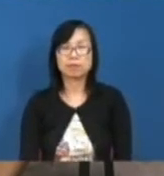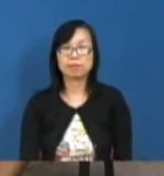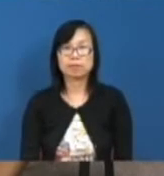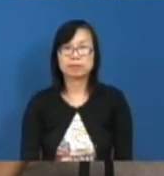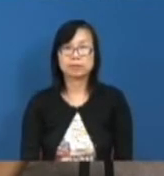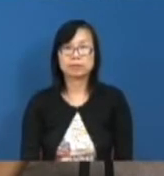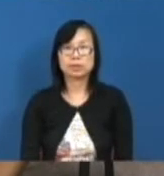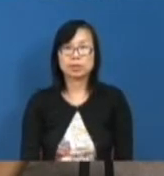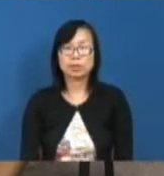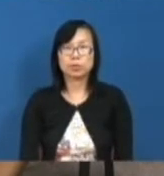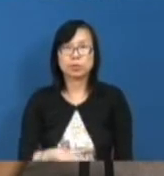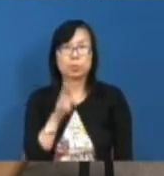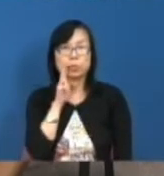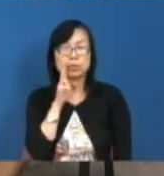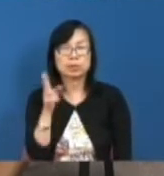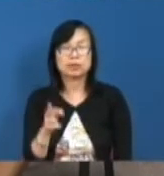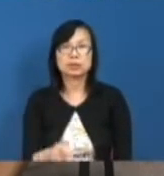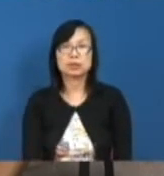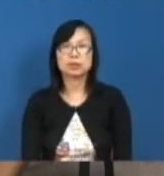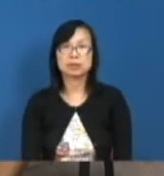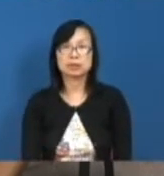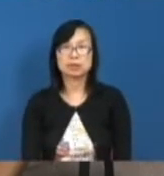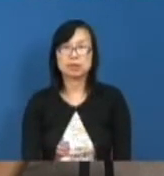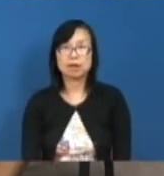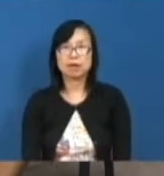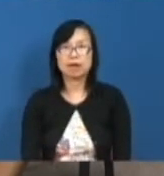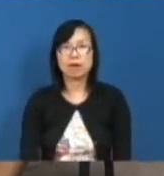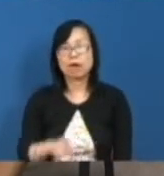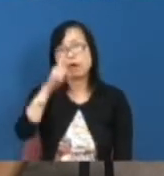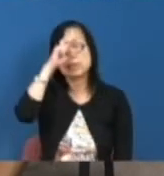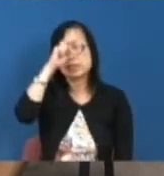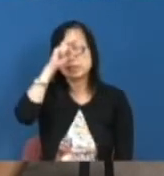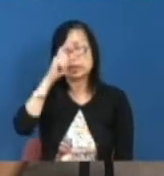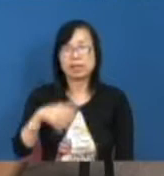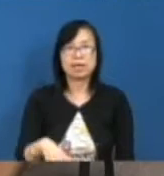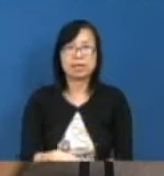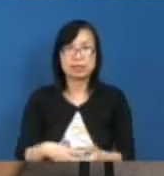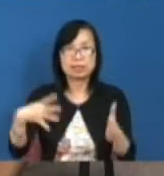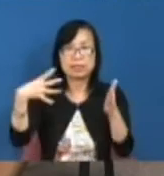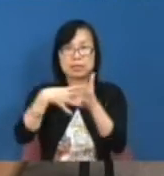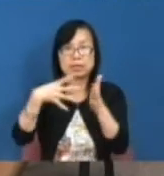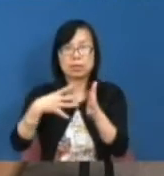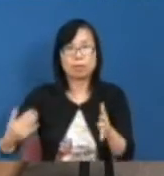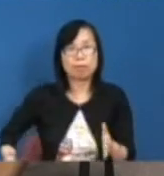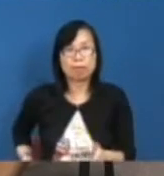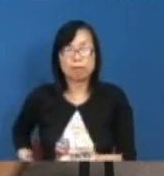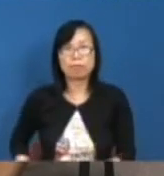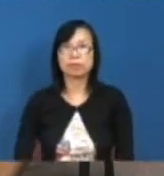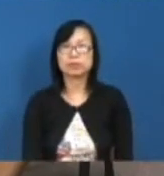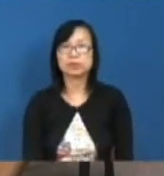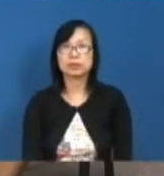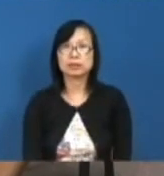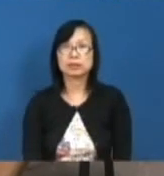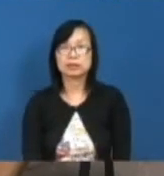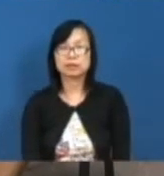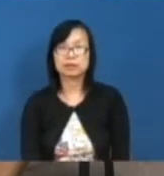係咪啊？如果好似佢哋咁樣。即係施浩華咁，梗唔會發生嘢啦，因為永遠都唔會打牌，邊有人上牌，有咩碰牌，